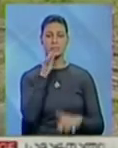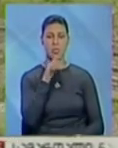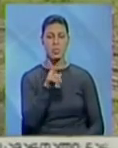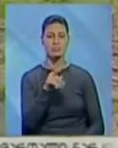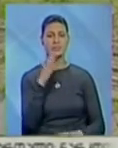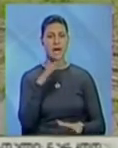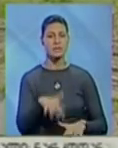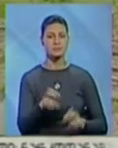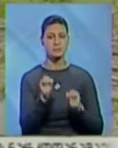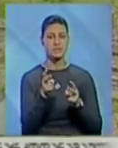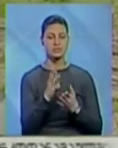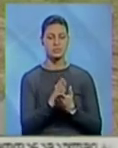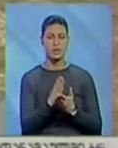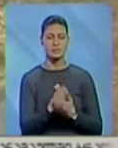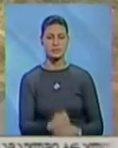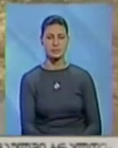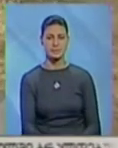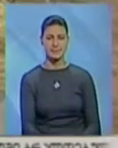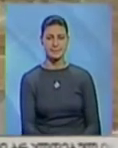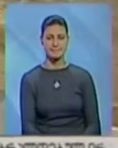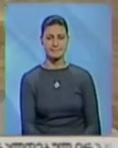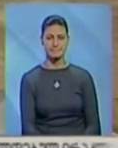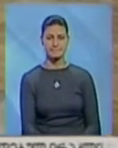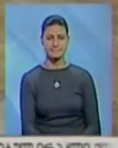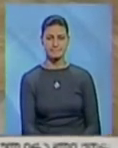დასახლების დატბორვის საფრთხეც მატულობს.